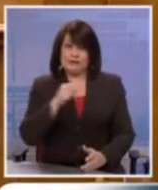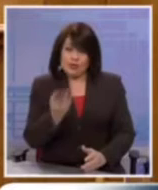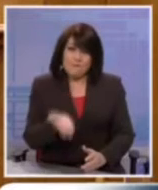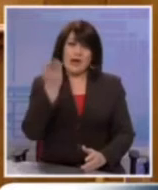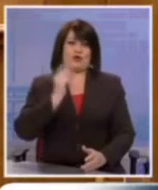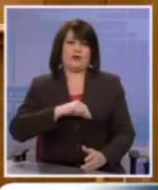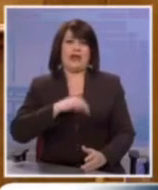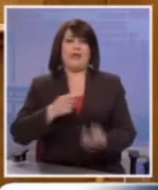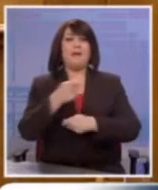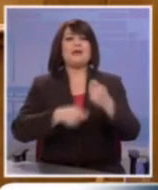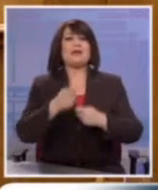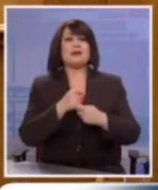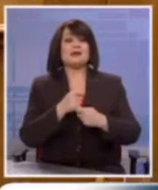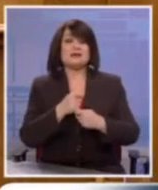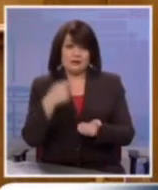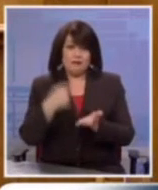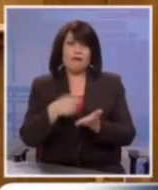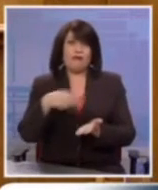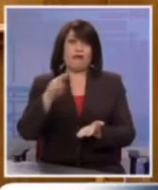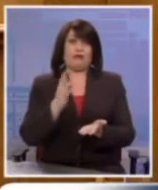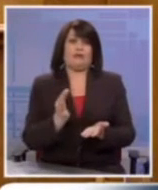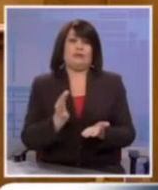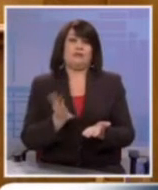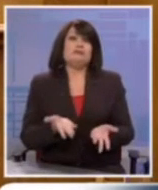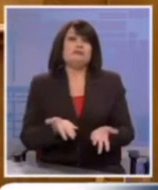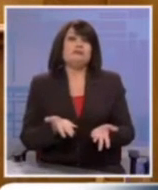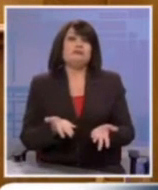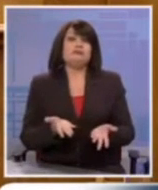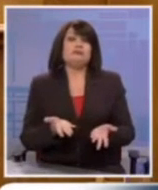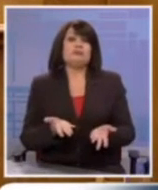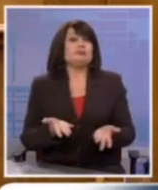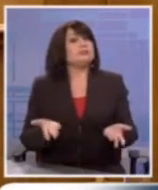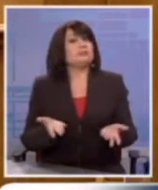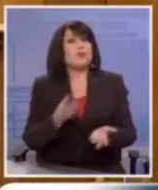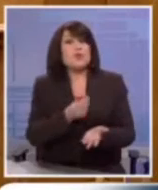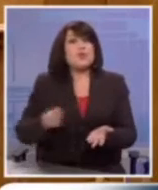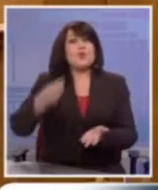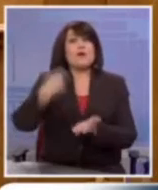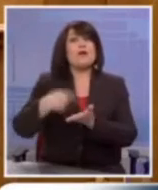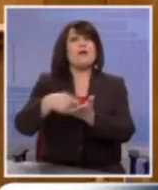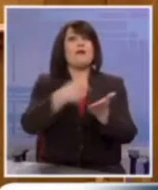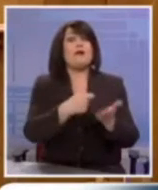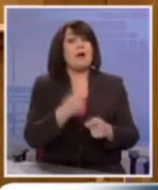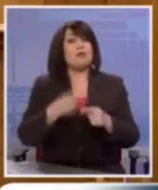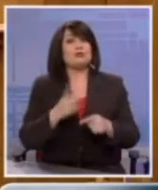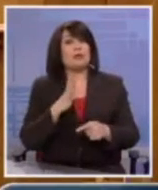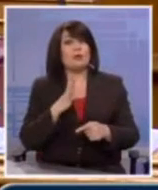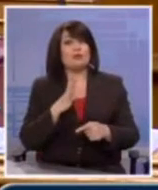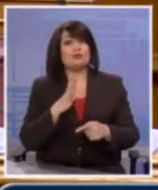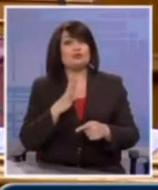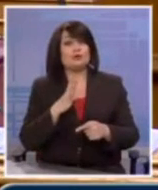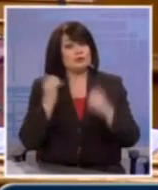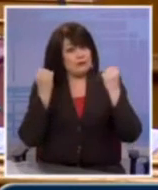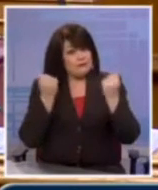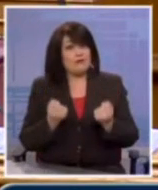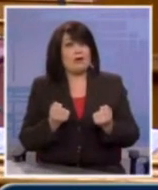μιας επιχείρησης, να μην υπάρχει μια αύξηση φορολογίας όταν αγωγίστως υπερφορολογείται το λαϊκό εισόδημα. Είναι αυτό εις